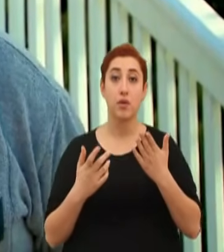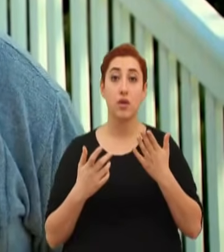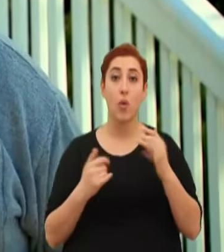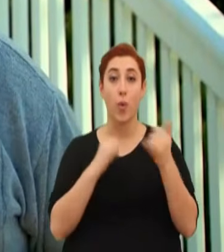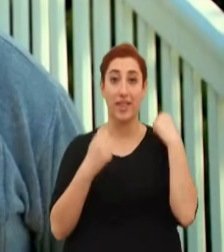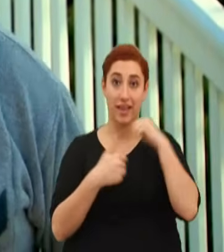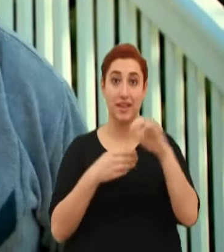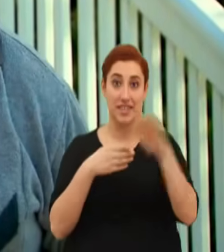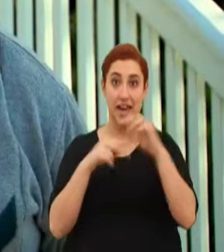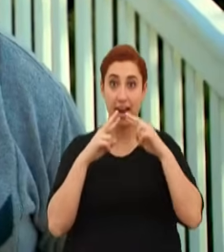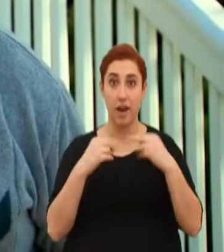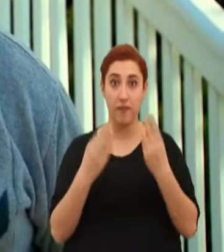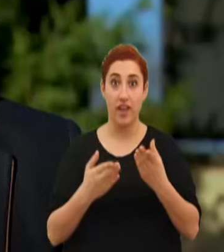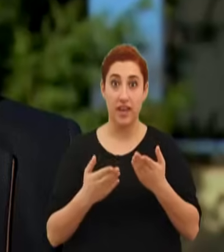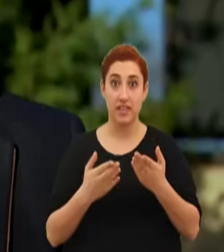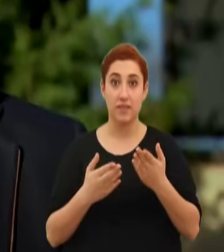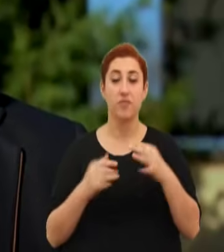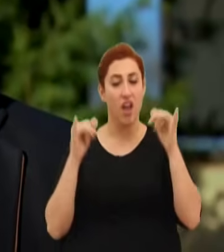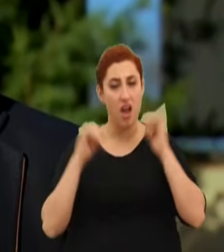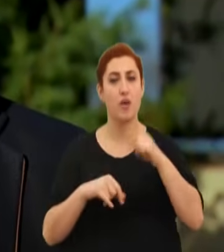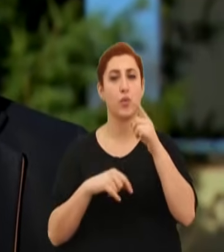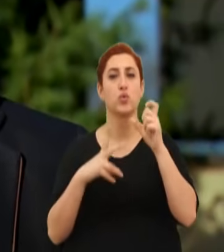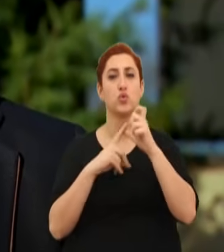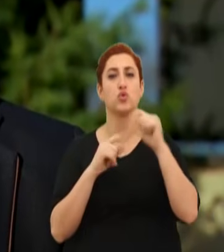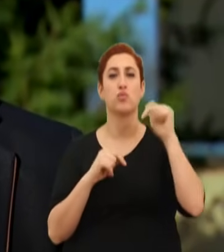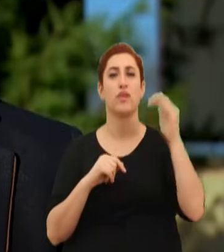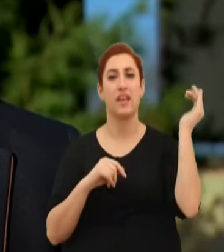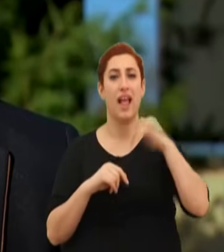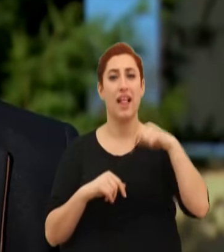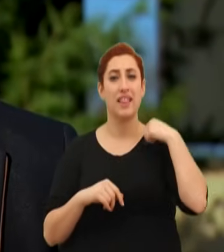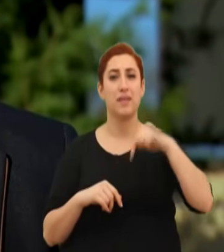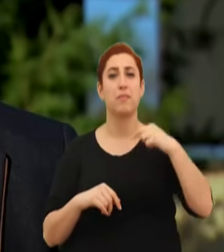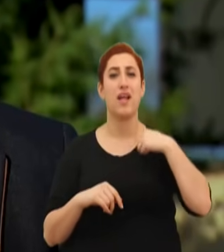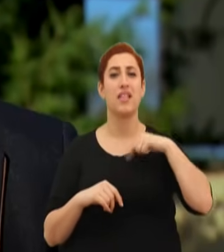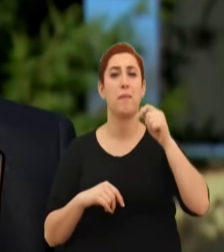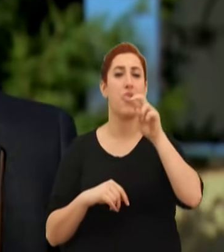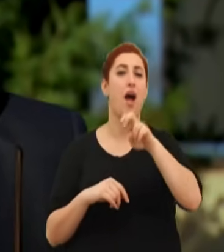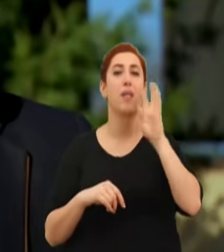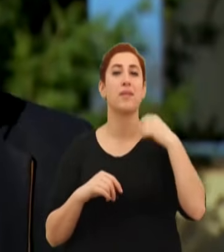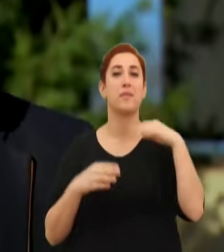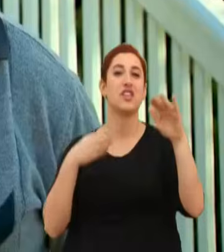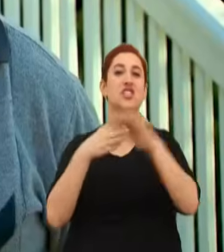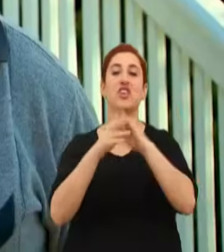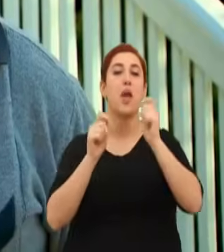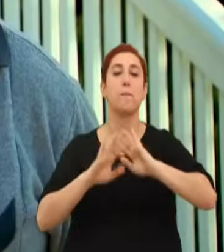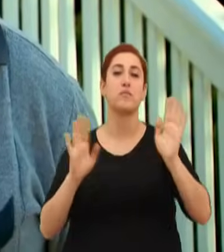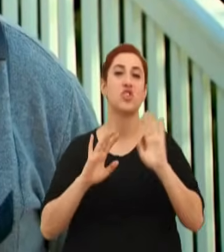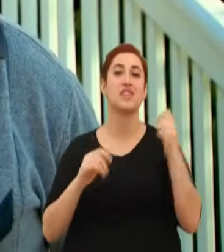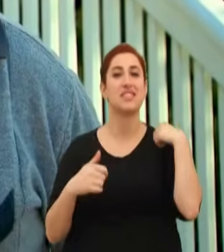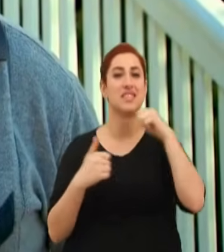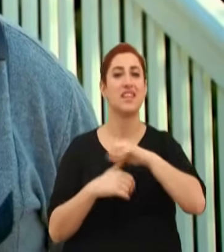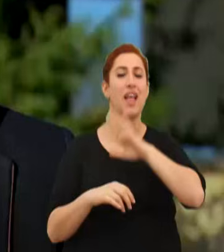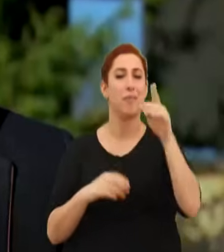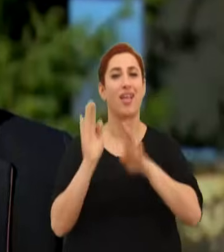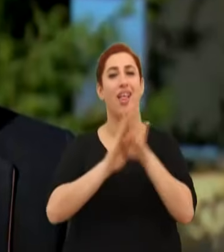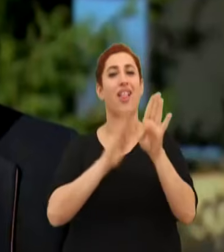Oyuna tekrar katılmaya karar mı verdin yoksa? Aynen öyle Şükrücüğüm. Buraya geldiğimde benden para tırtıklamadan beni içeri salmayacaksın. Yine